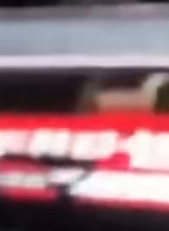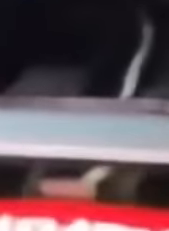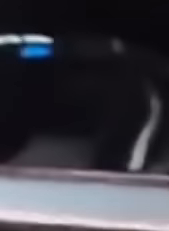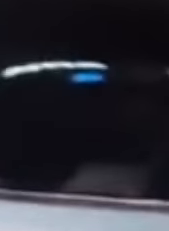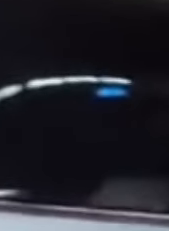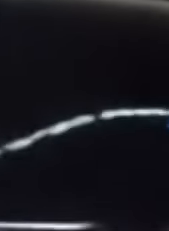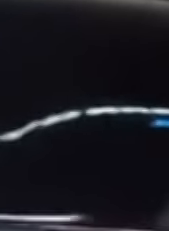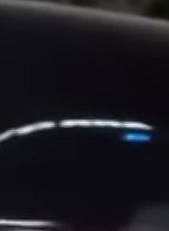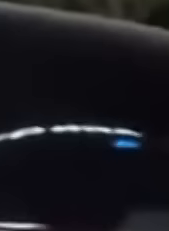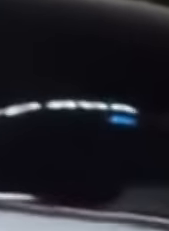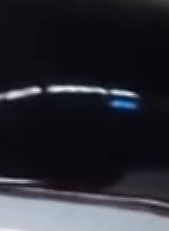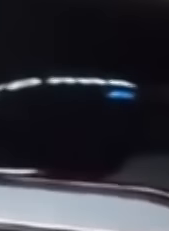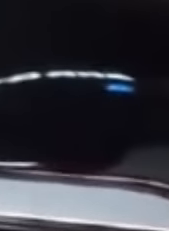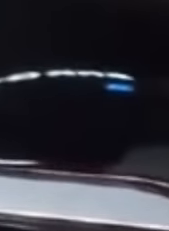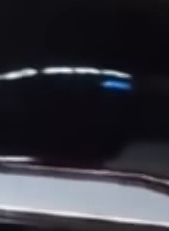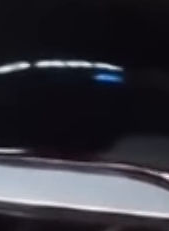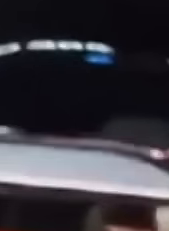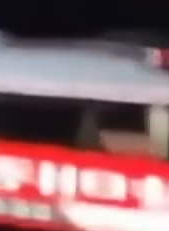자,